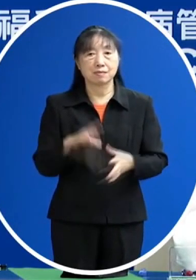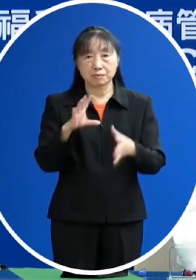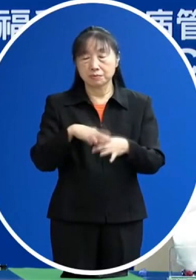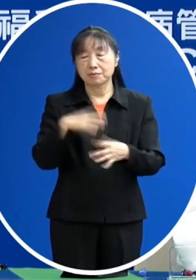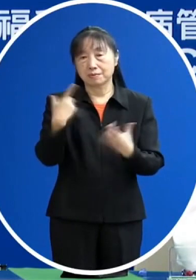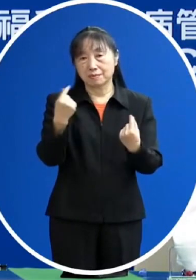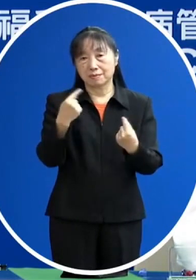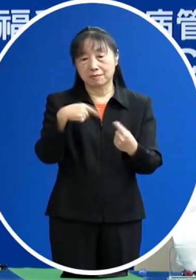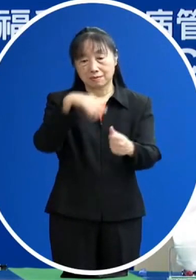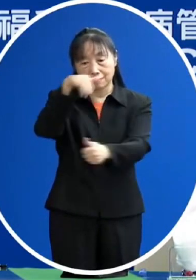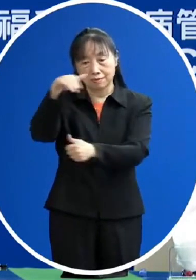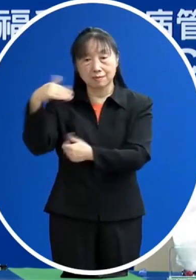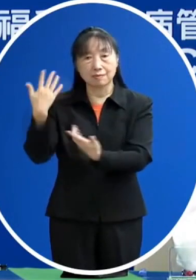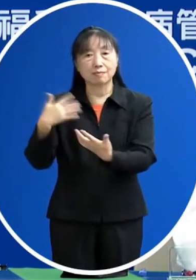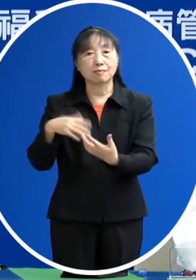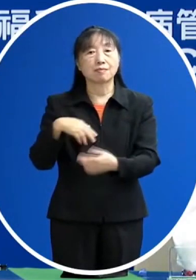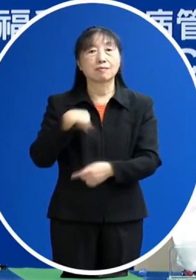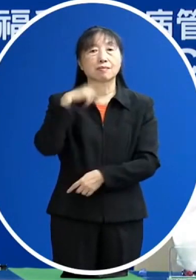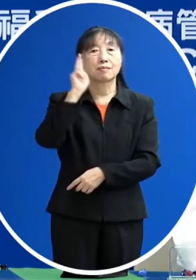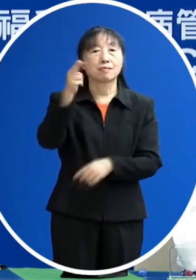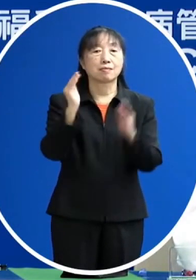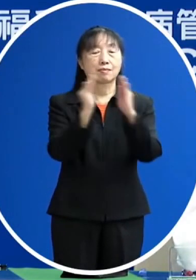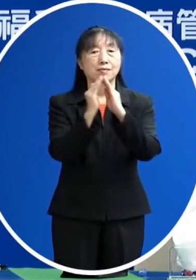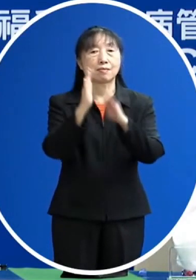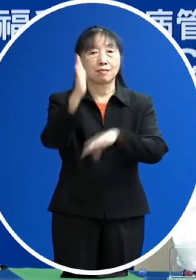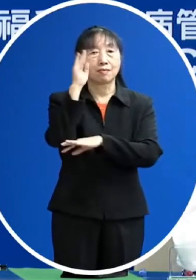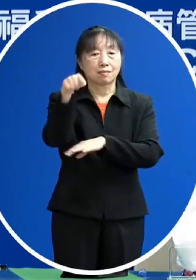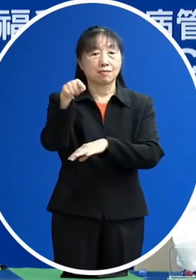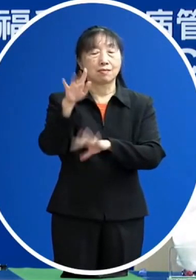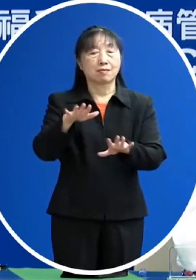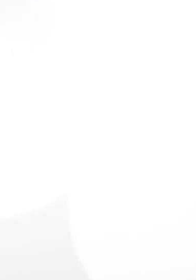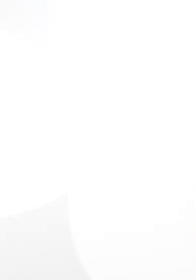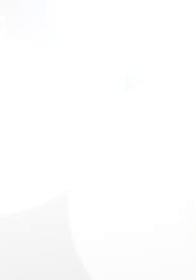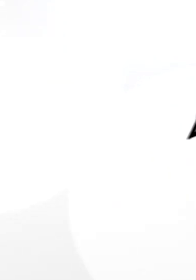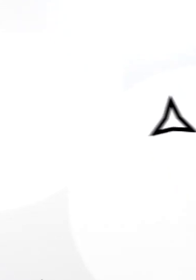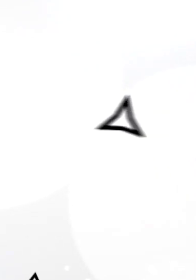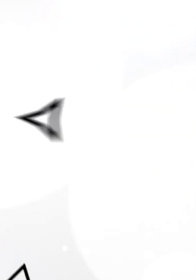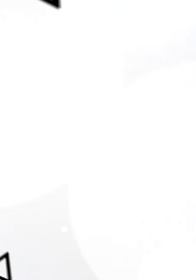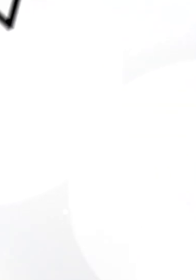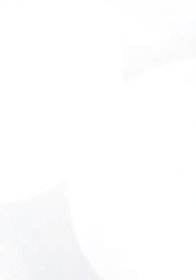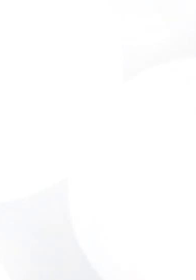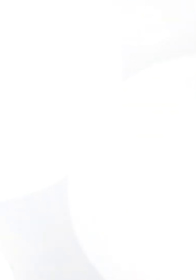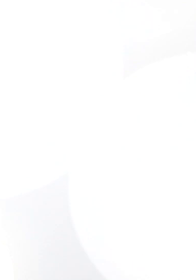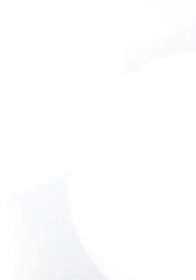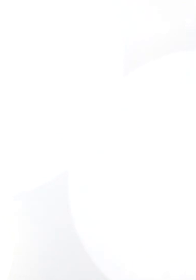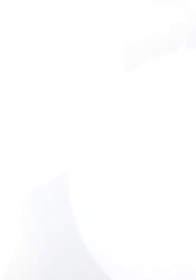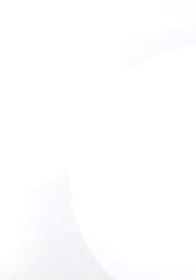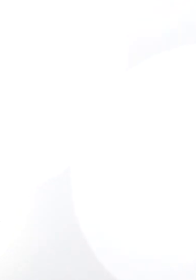框列哈，那地方政府桃园现在正在进行。